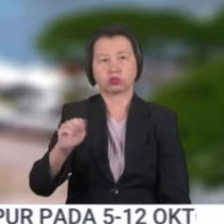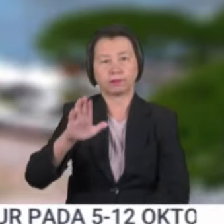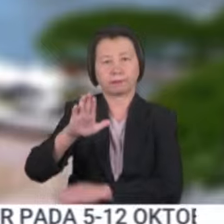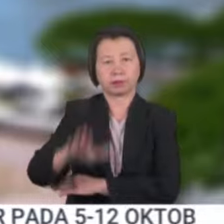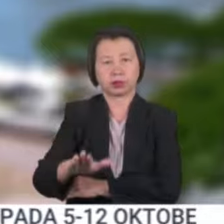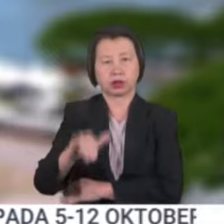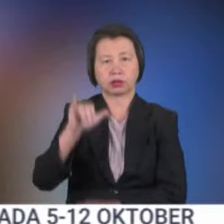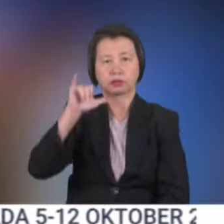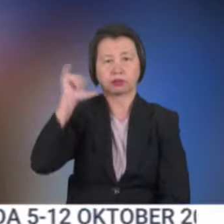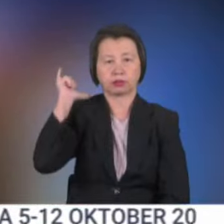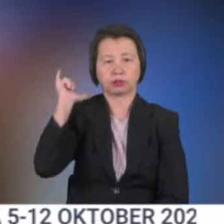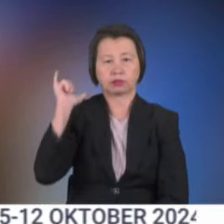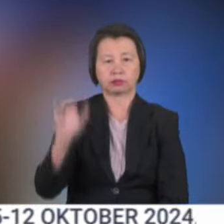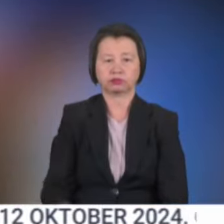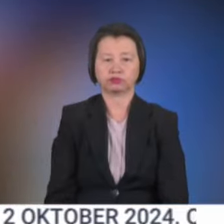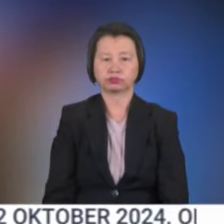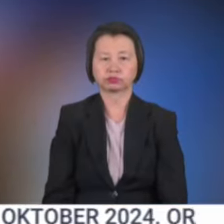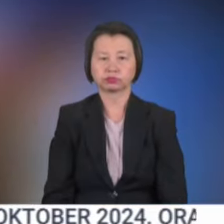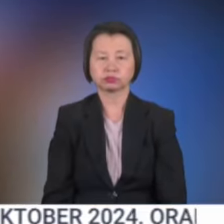semalam.